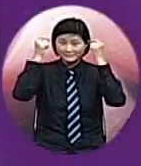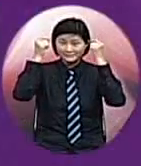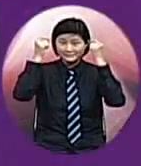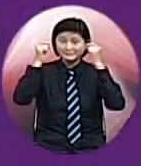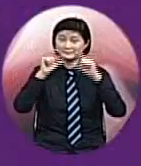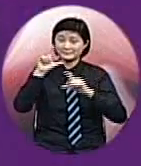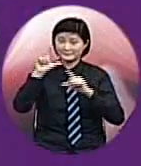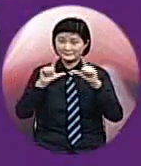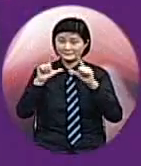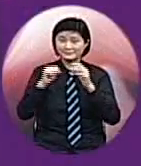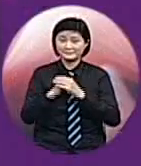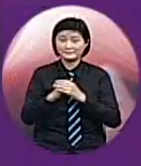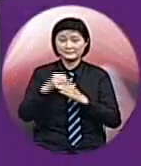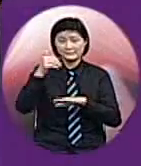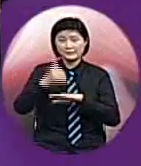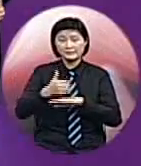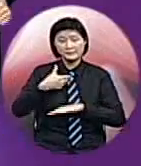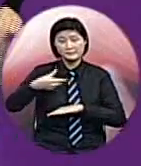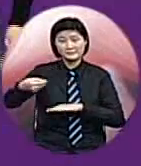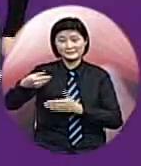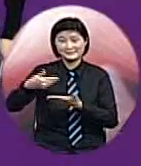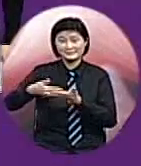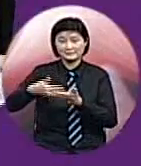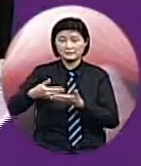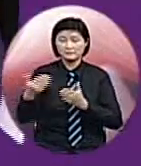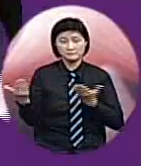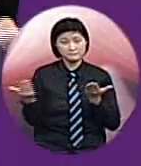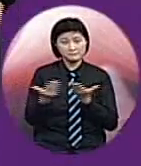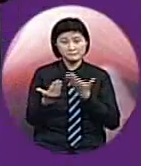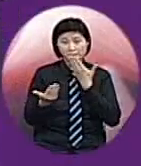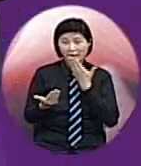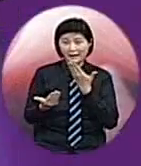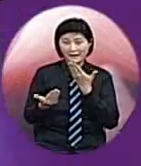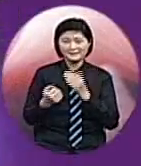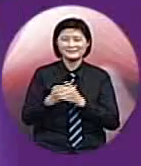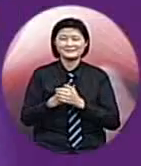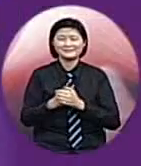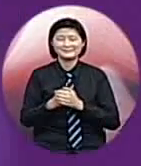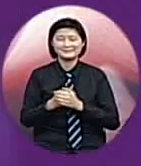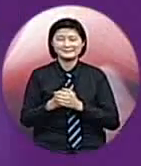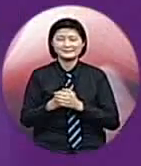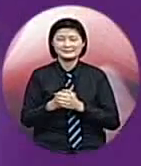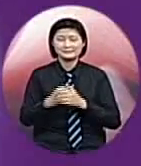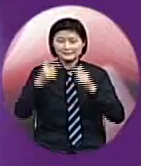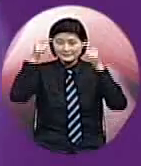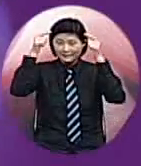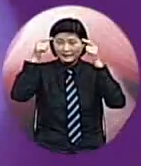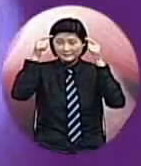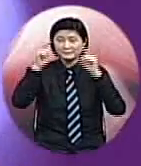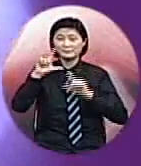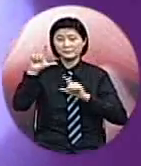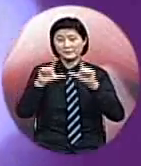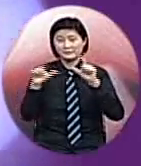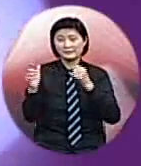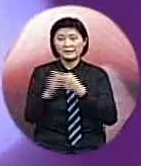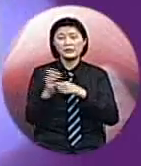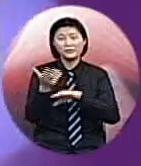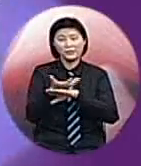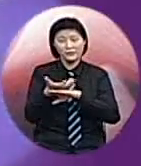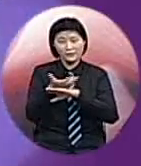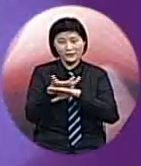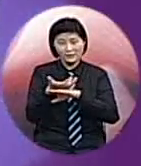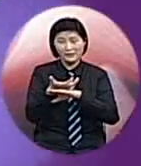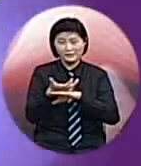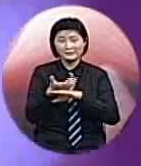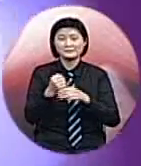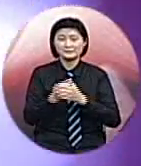아유, 옷 예쁜데 언제 한번 저 좀 빌려주세요. 마칠까 몰로 갔네. 네. 네. 네. 이렇게 감투같이 생겨가지고요. 그러죠. 네, 털을